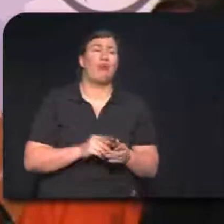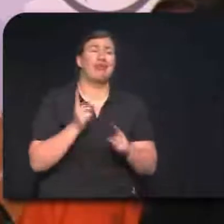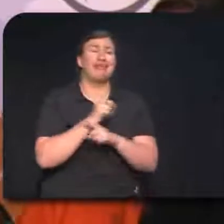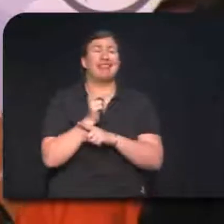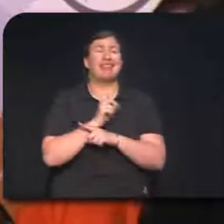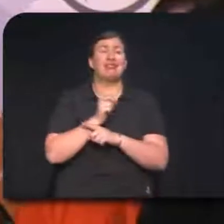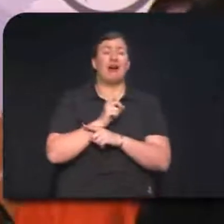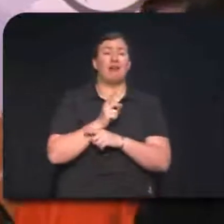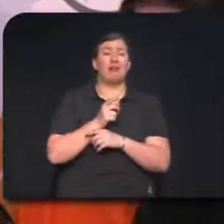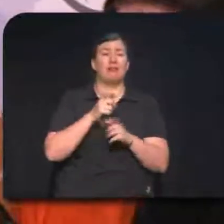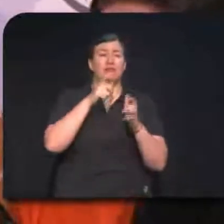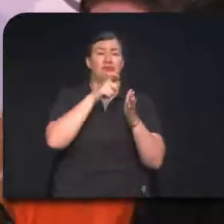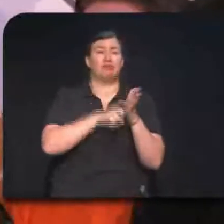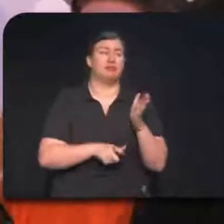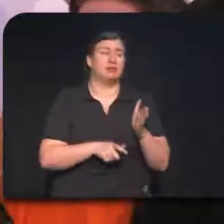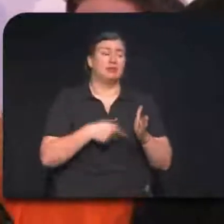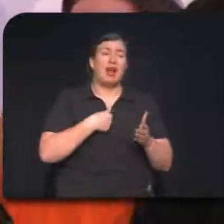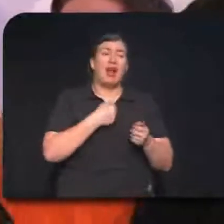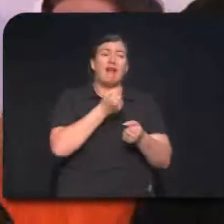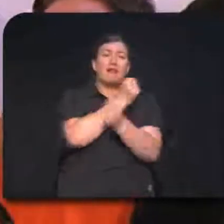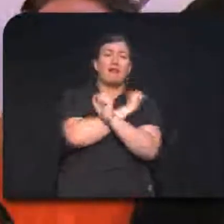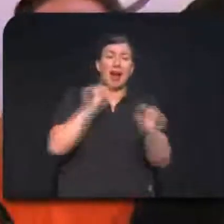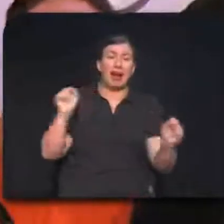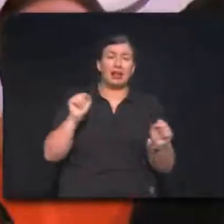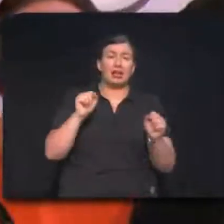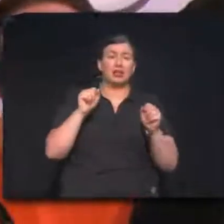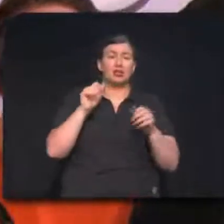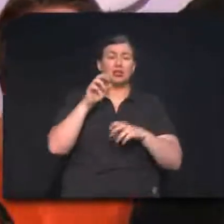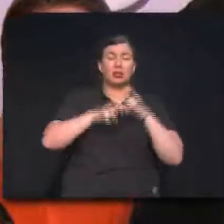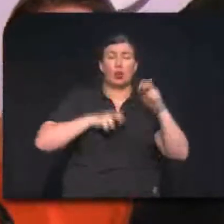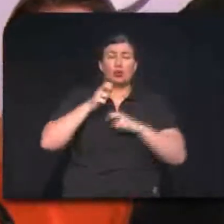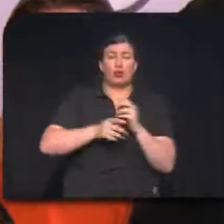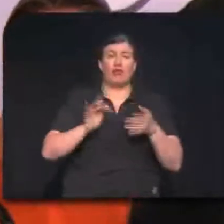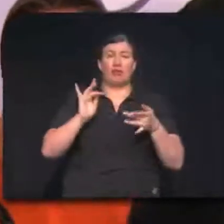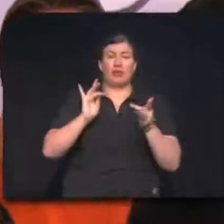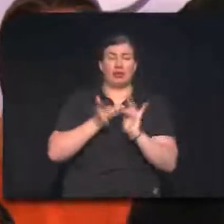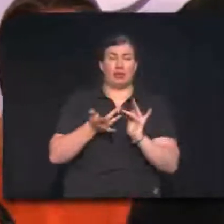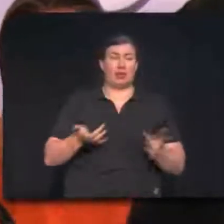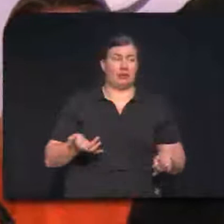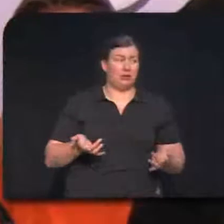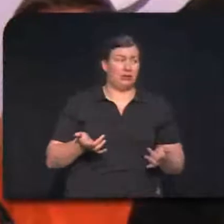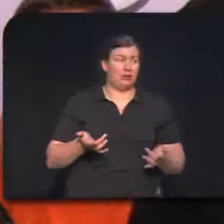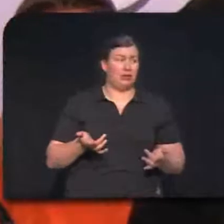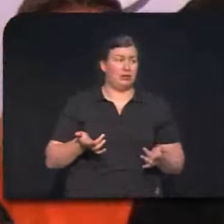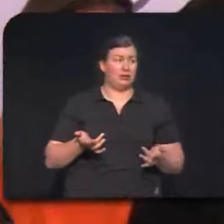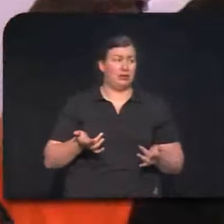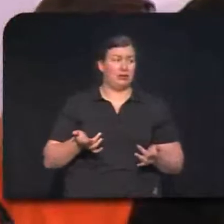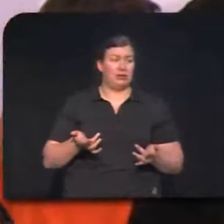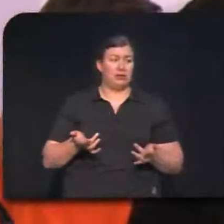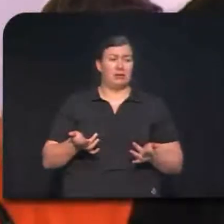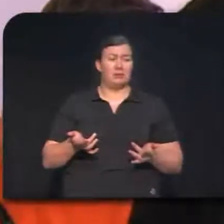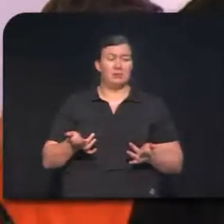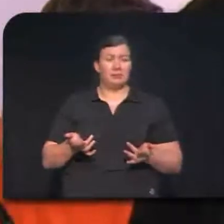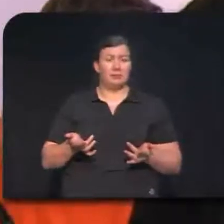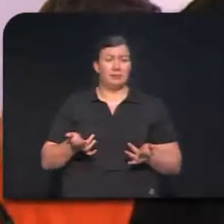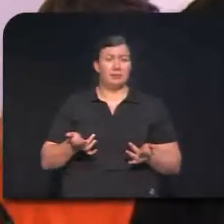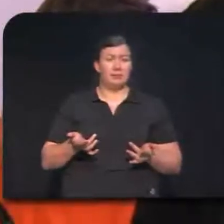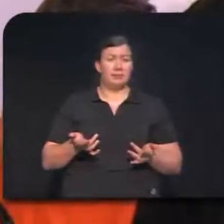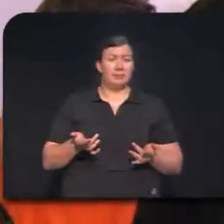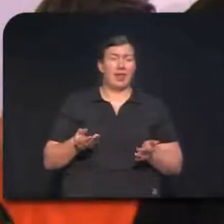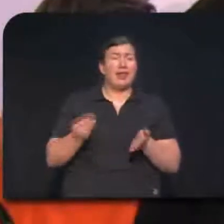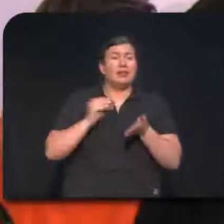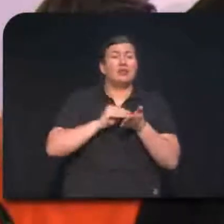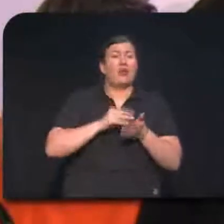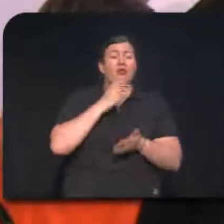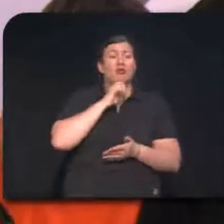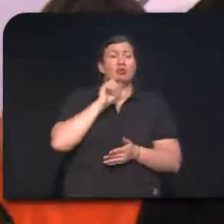Grundvoraussetzung für Teilhabe das wollen wir in der Grundrechte Kater sehen ebenfalls wollen wir ähm die Kommunikation